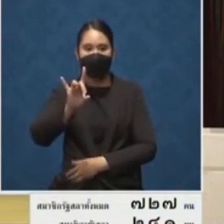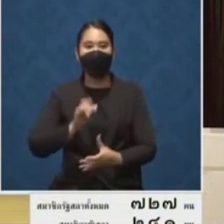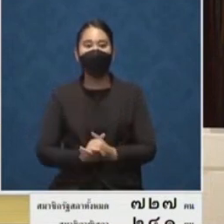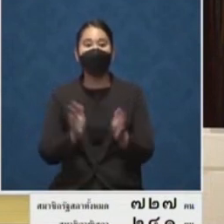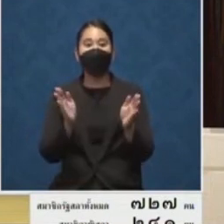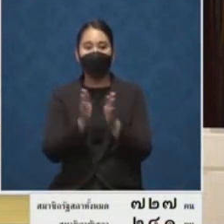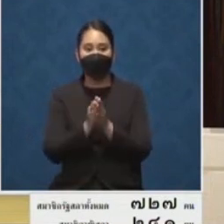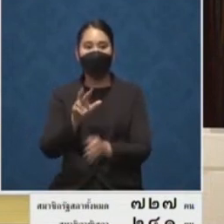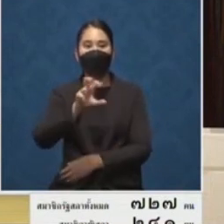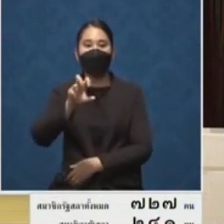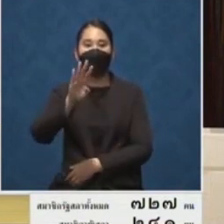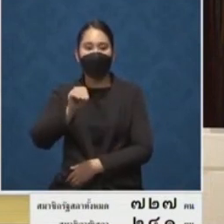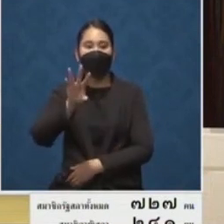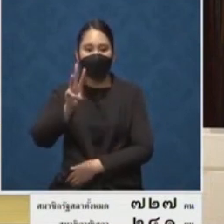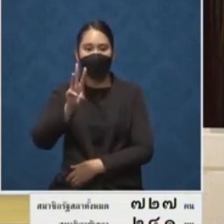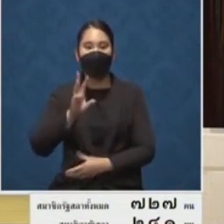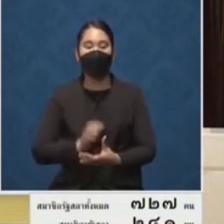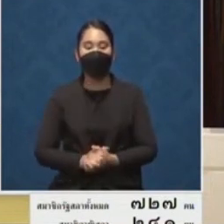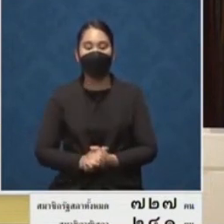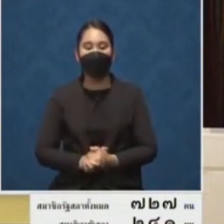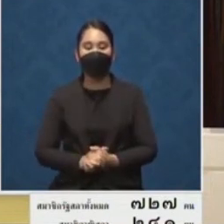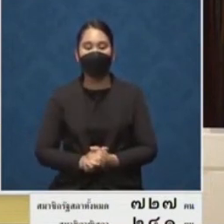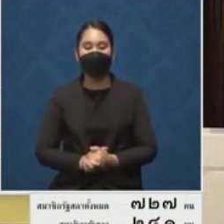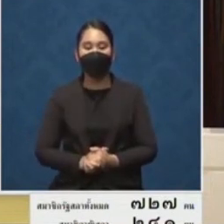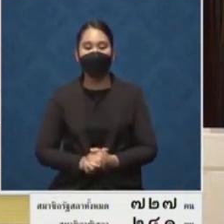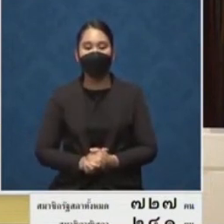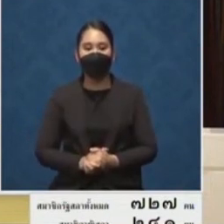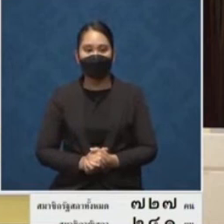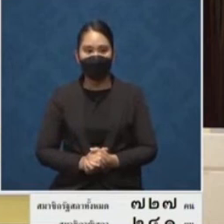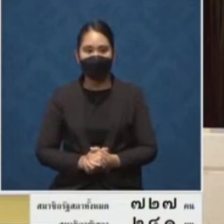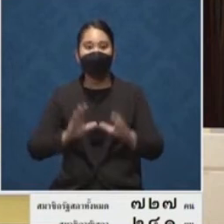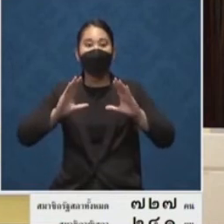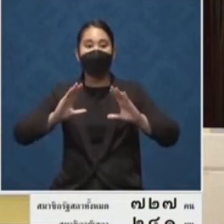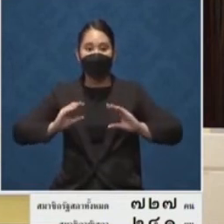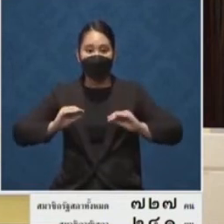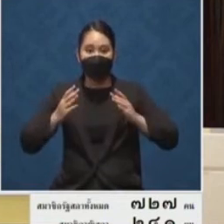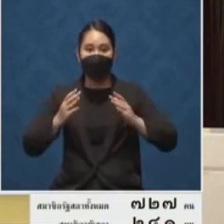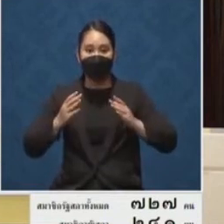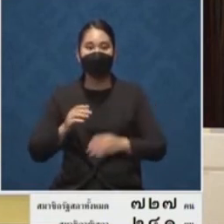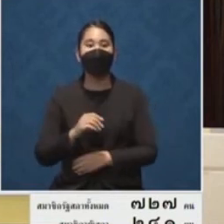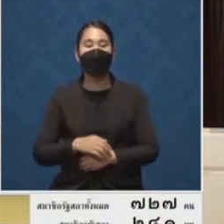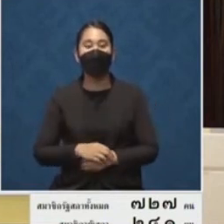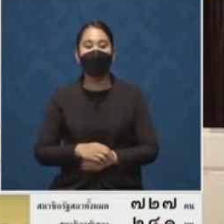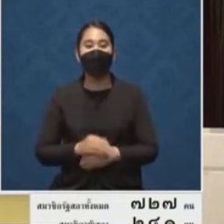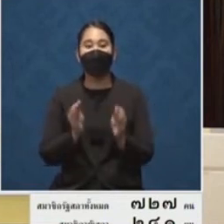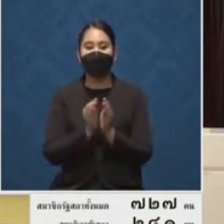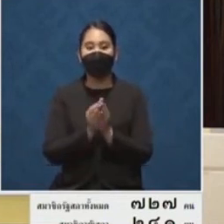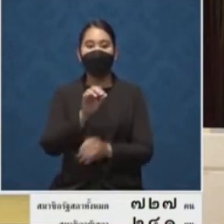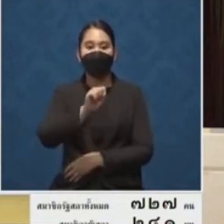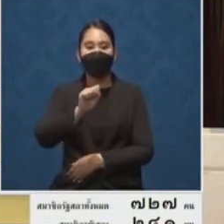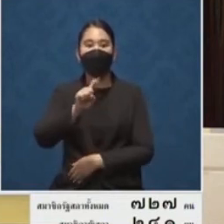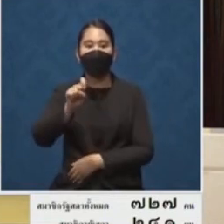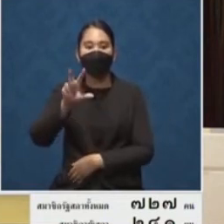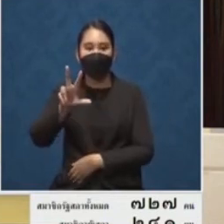338คะแนนสว8รวม346ลำดับ2